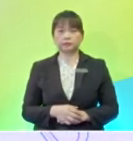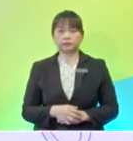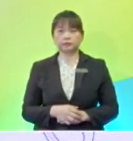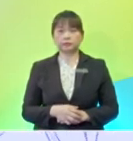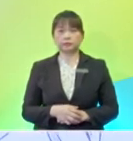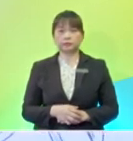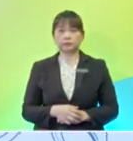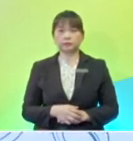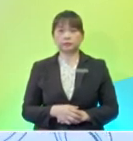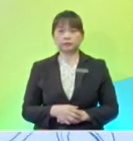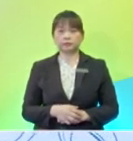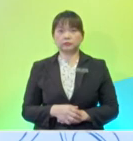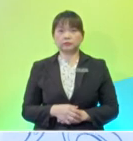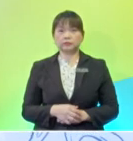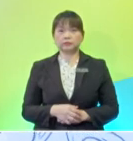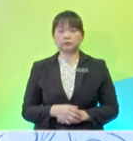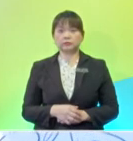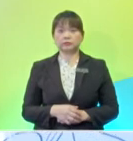agak sedikit